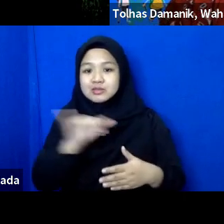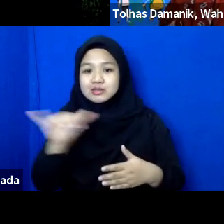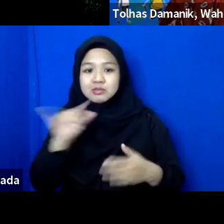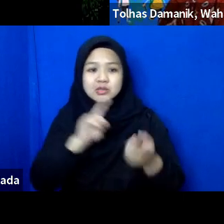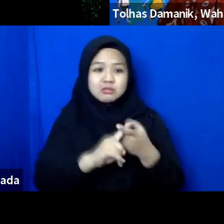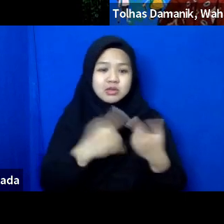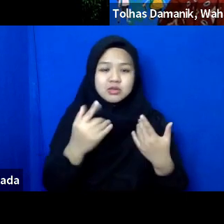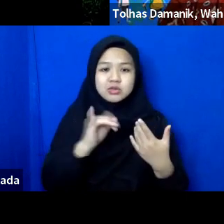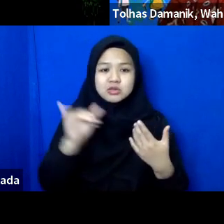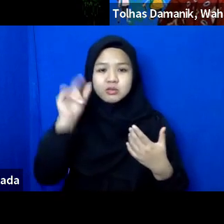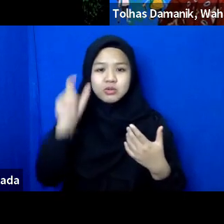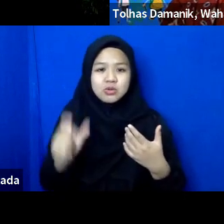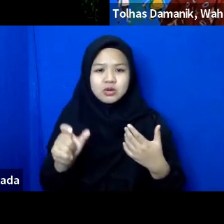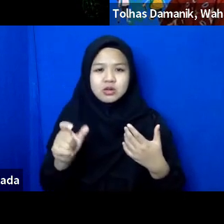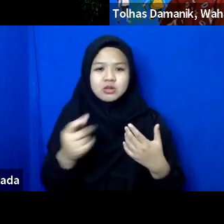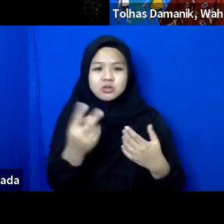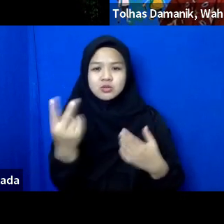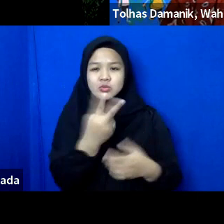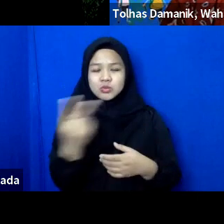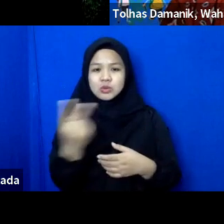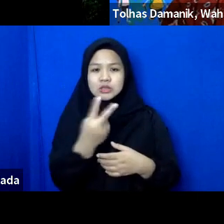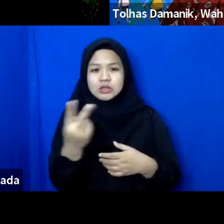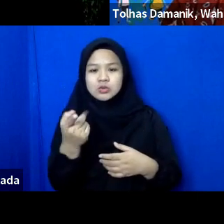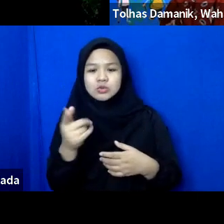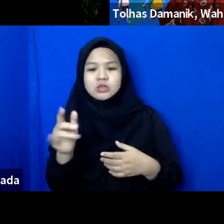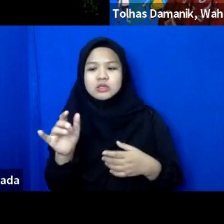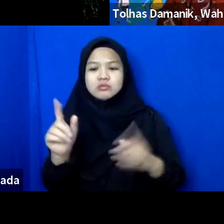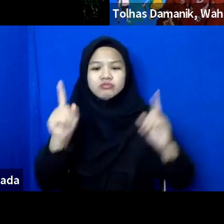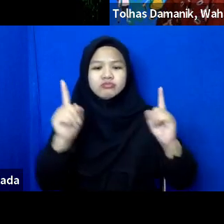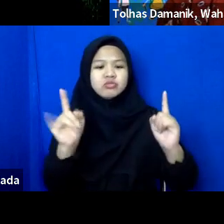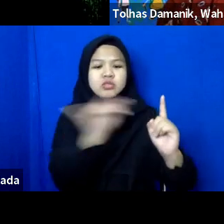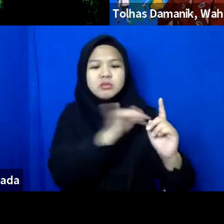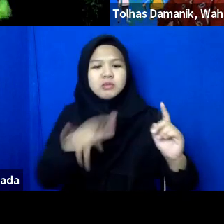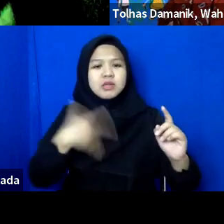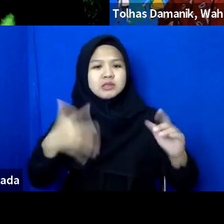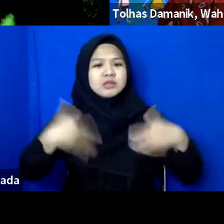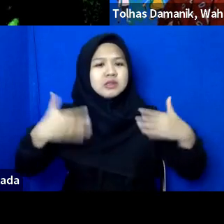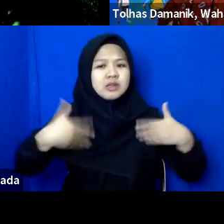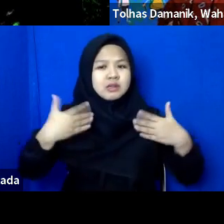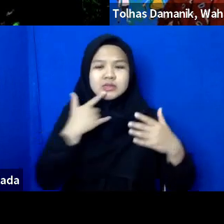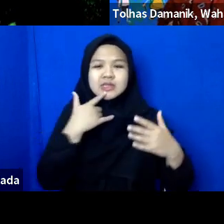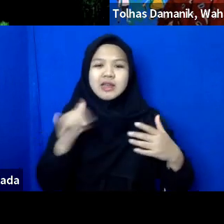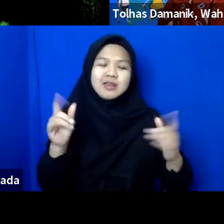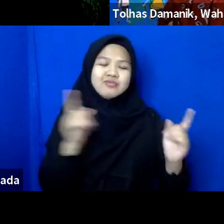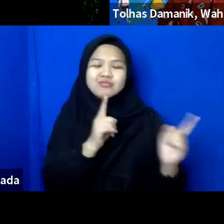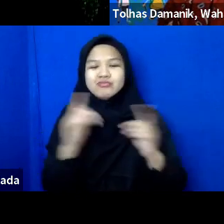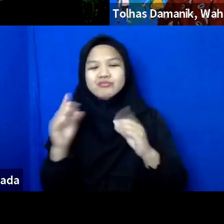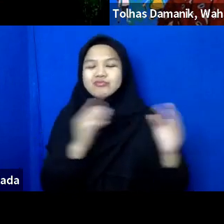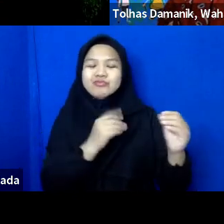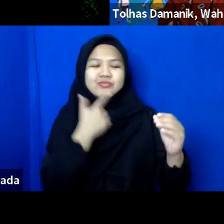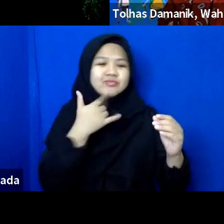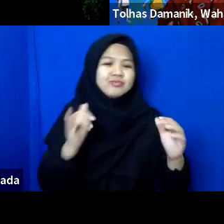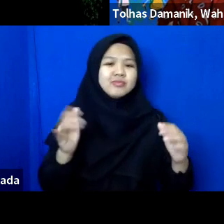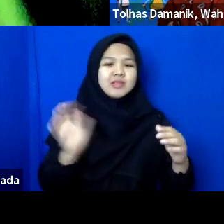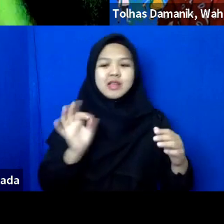atau sesama orang kedua belah pihak untuk sama-sama merasakan senang dan menikmati tanpa ada rasa